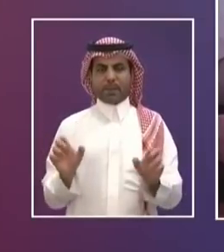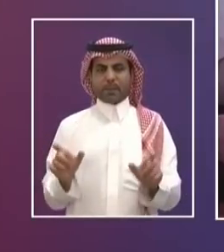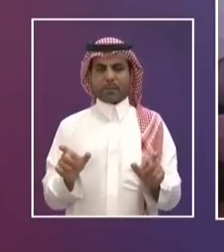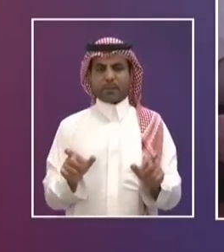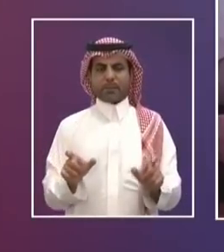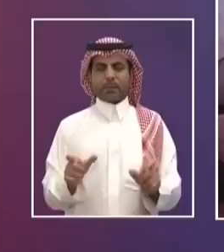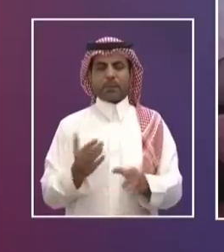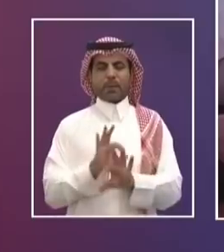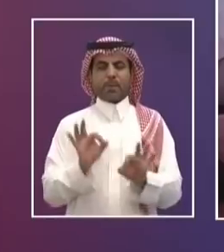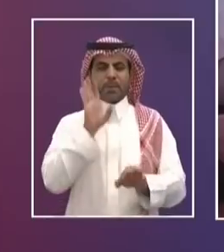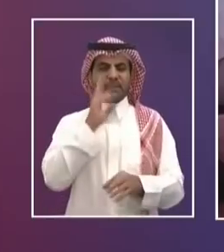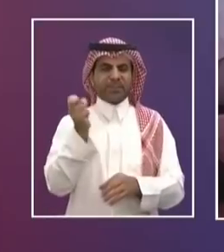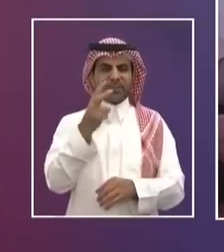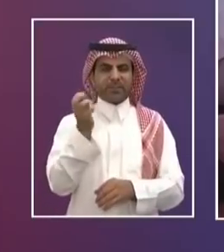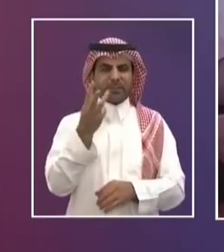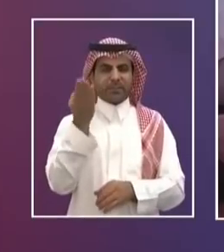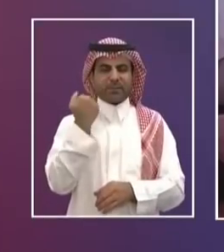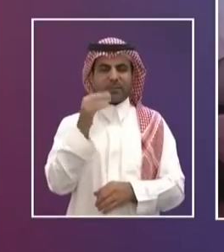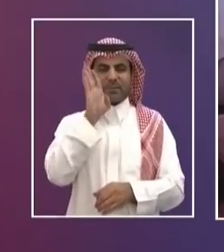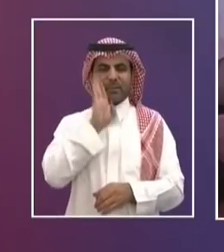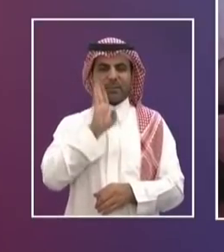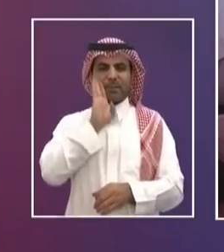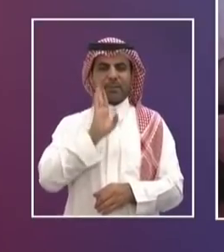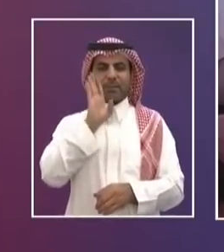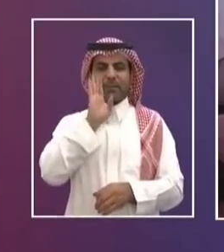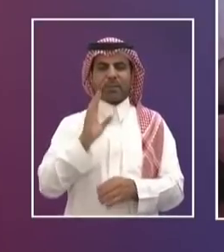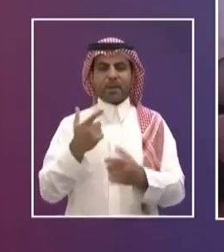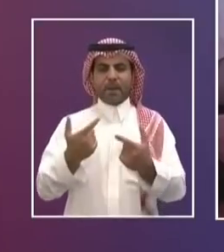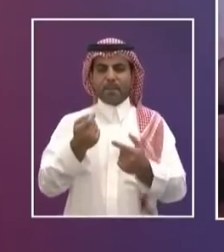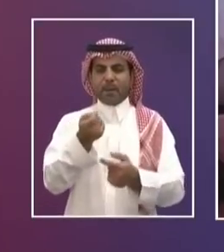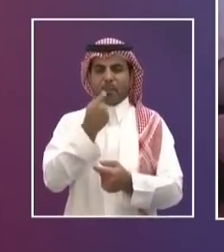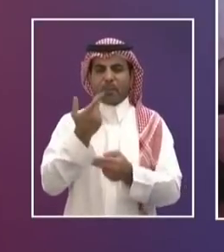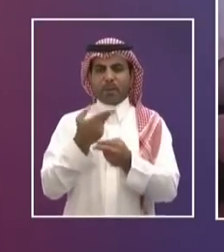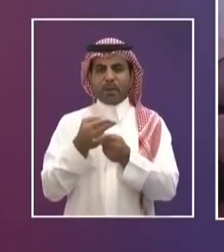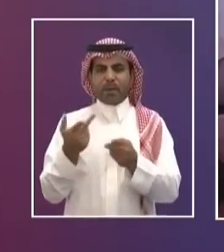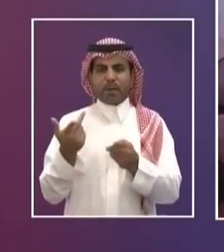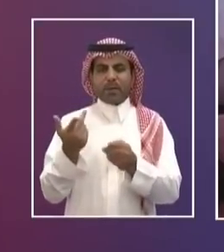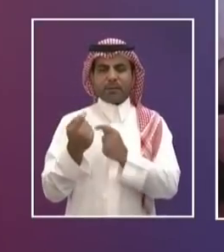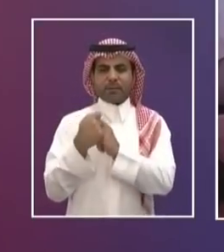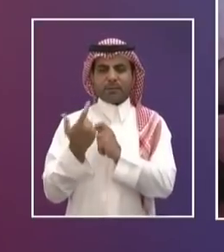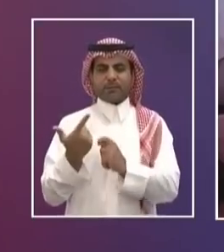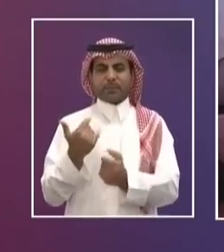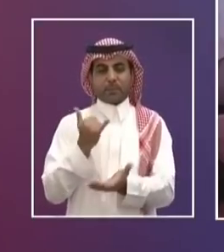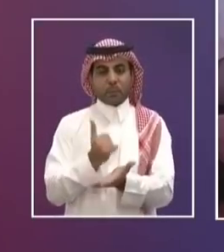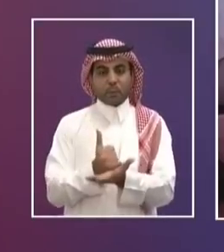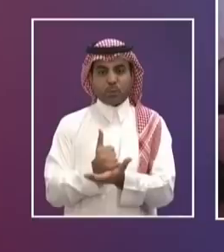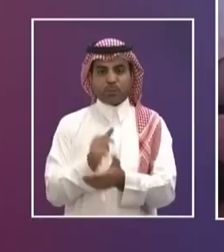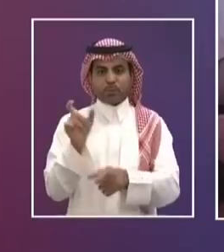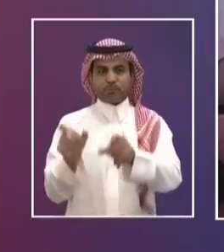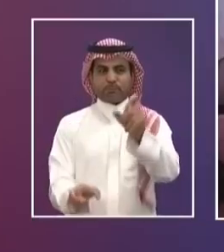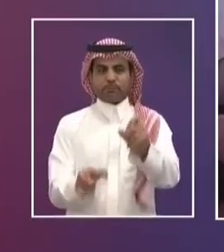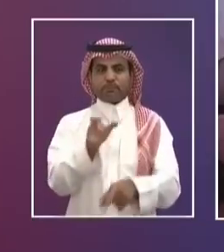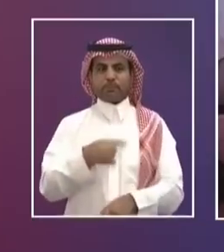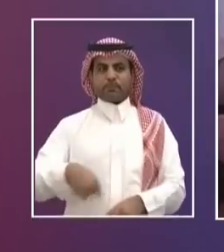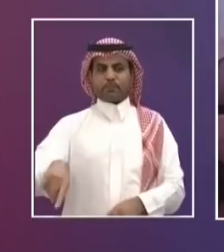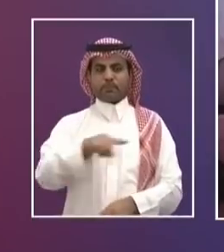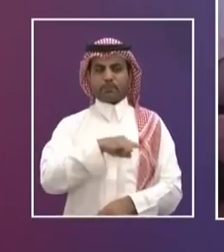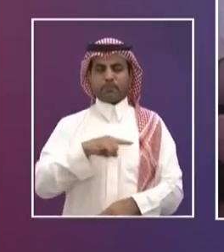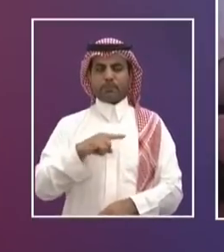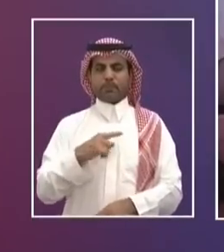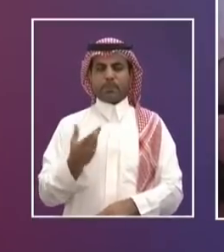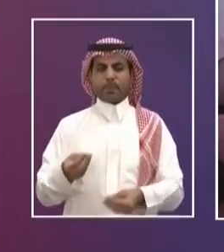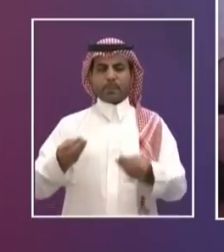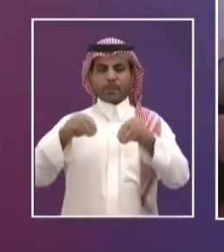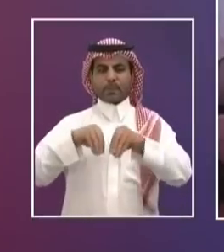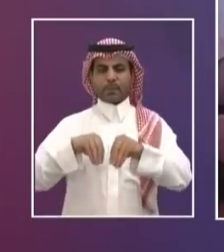ممارستها في الشهور السابقة، ولكنها مسؤولية تقع على عاتقنا،